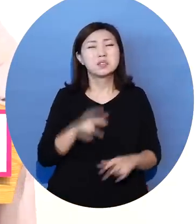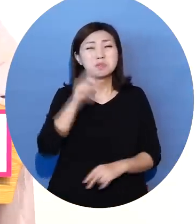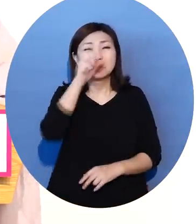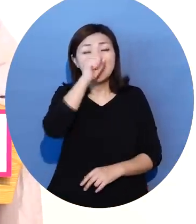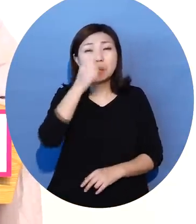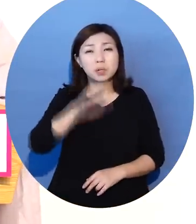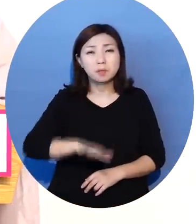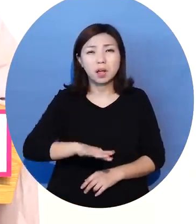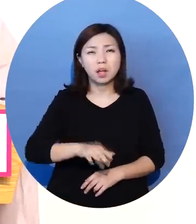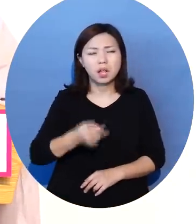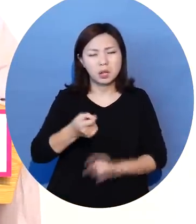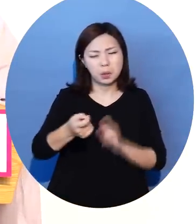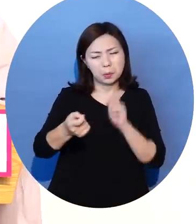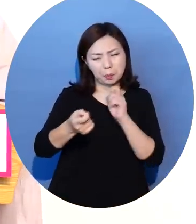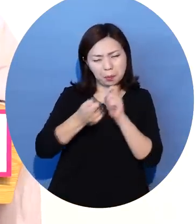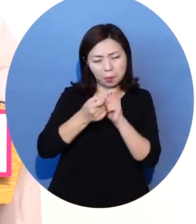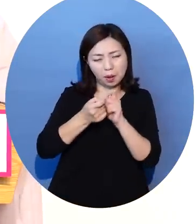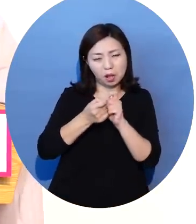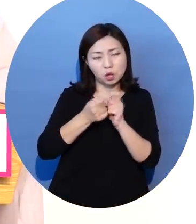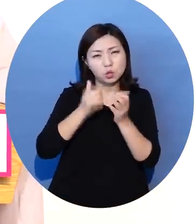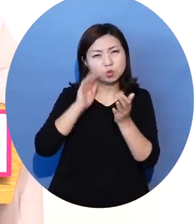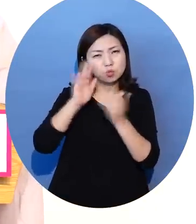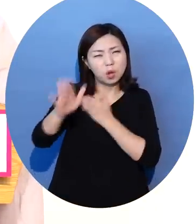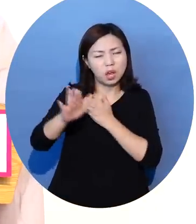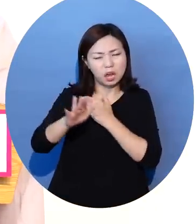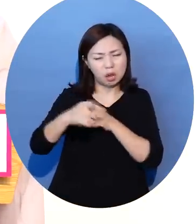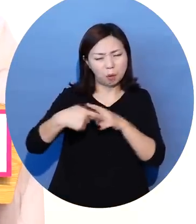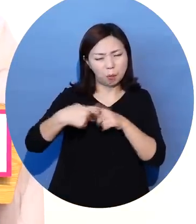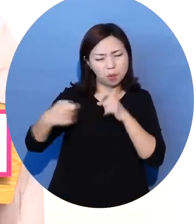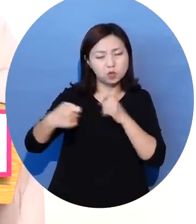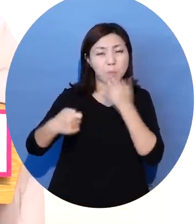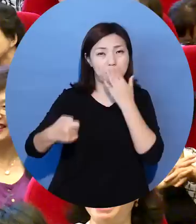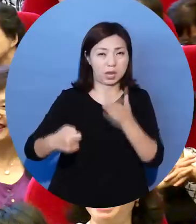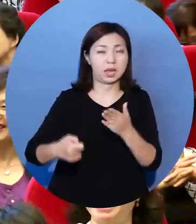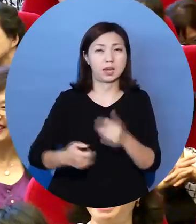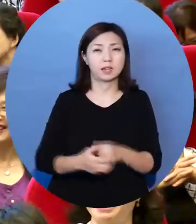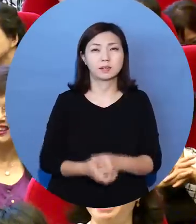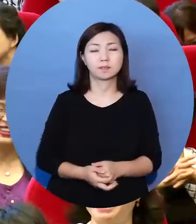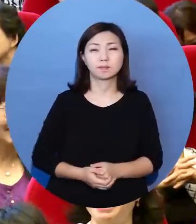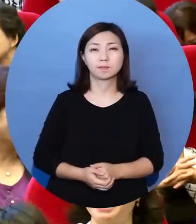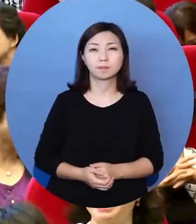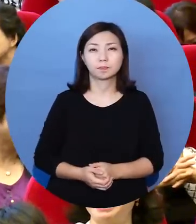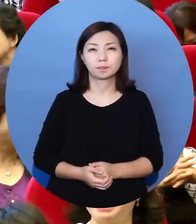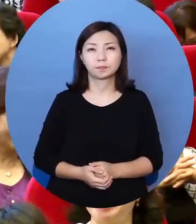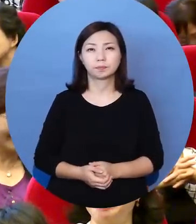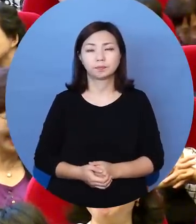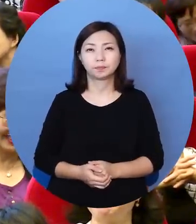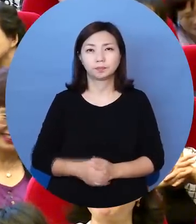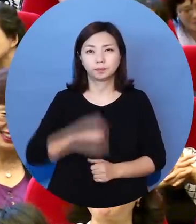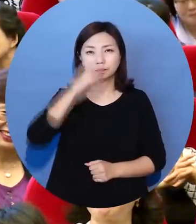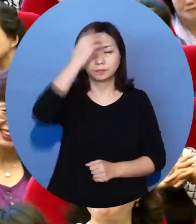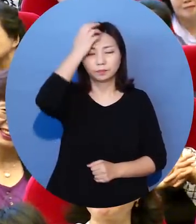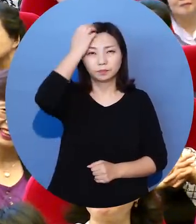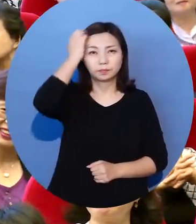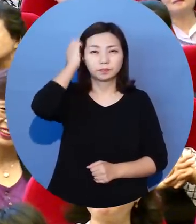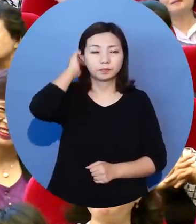이거는 지금은 좋지만은 곧 원수가 될 가능성이 매우 높다 이